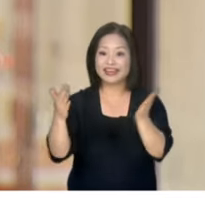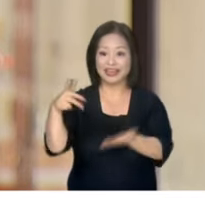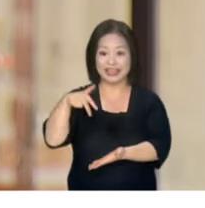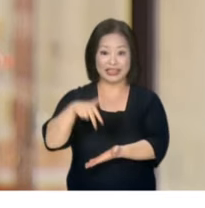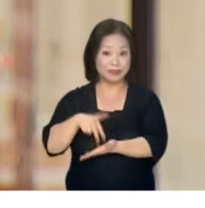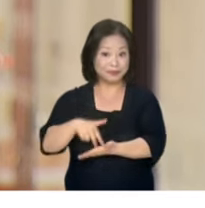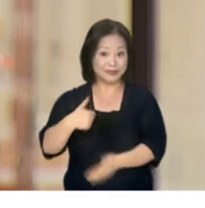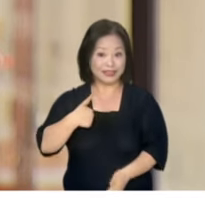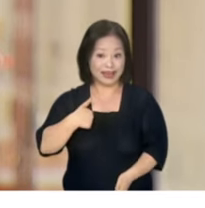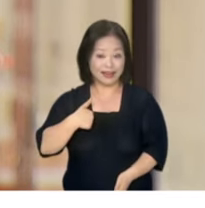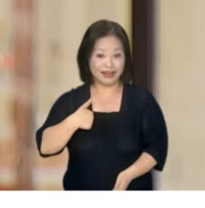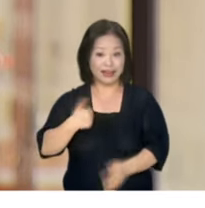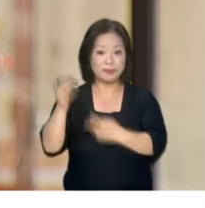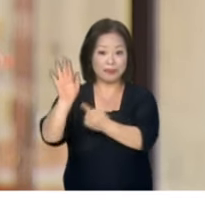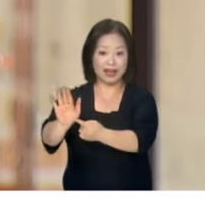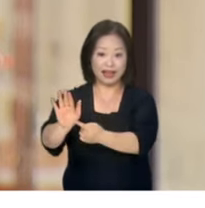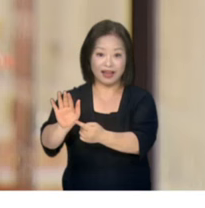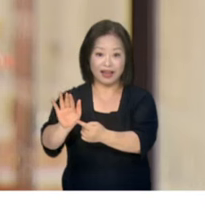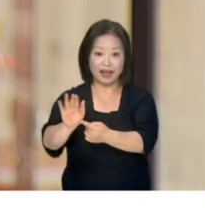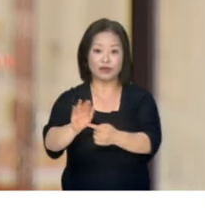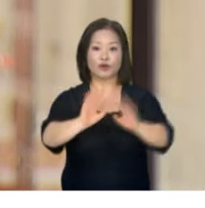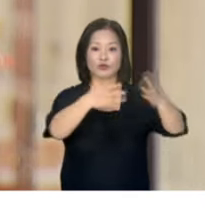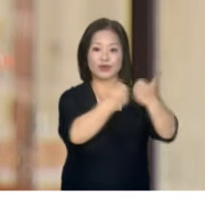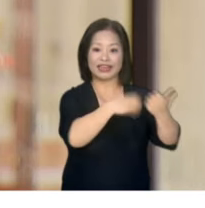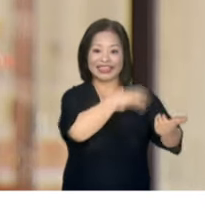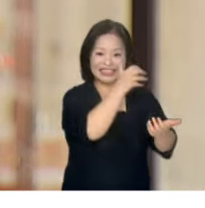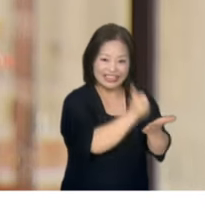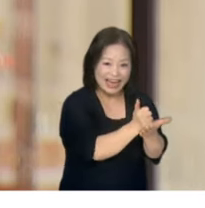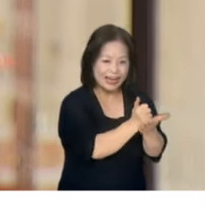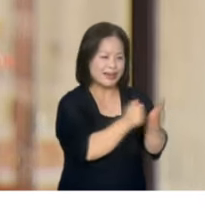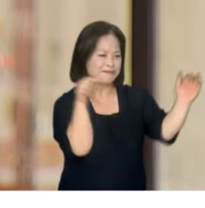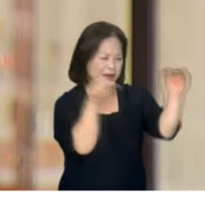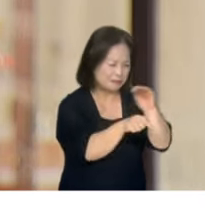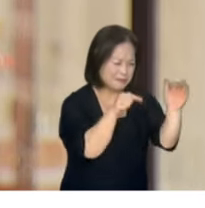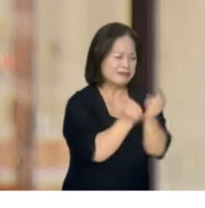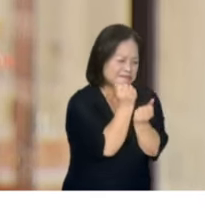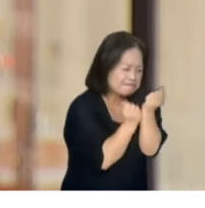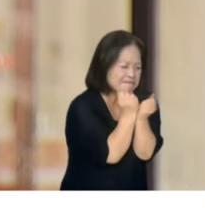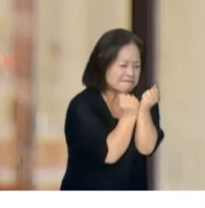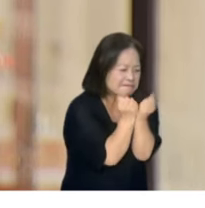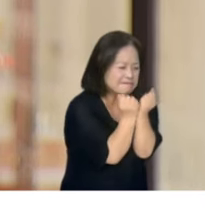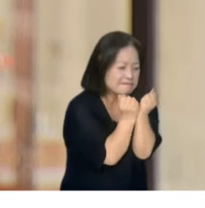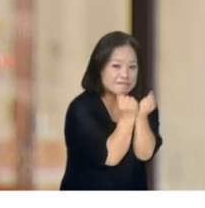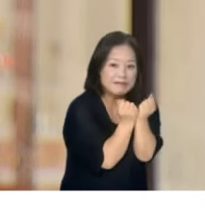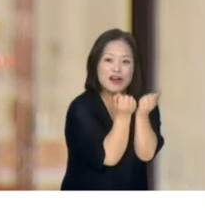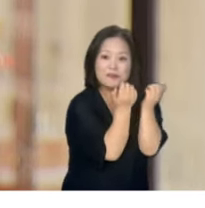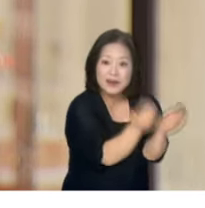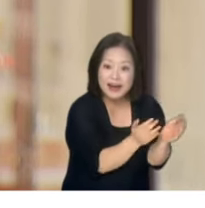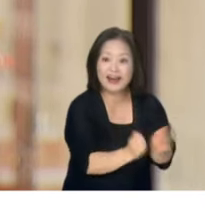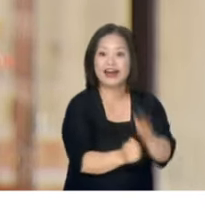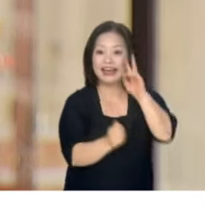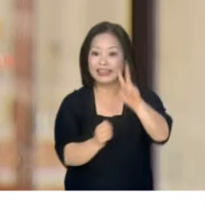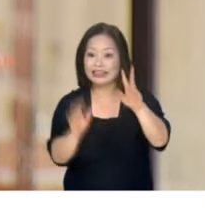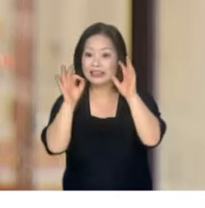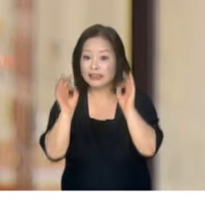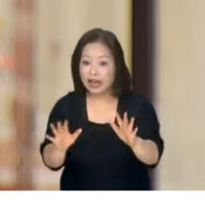저희 당의 이제 공식 입장이고 이제 의장님 설득을 열심히 하고 있는 과정인데 그 이틀의